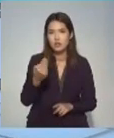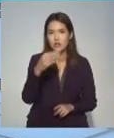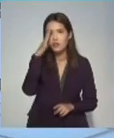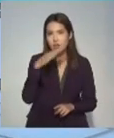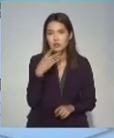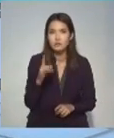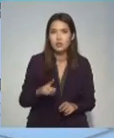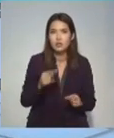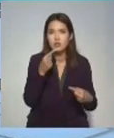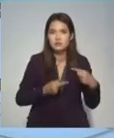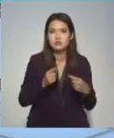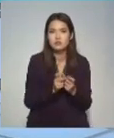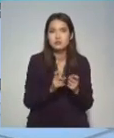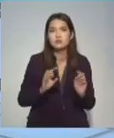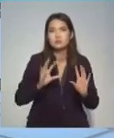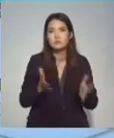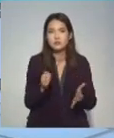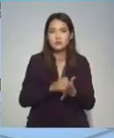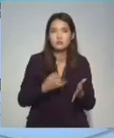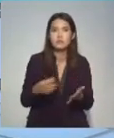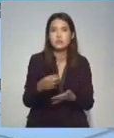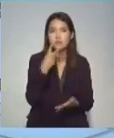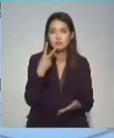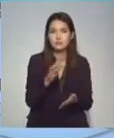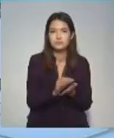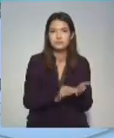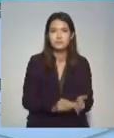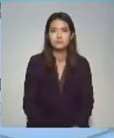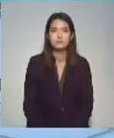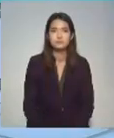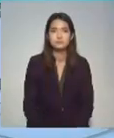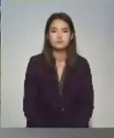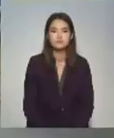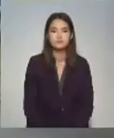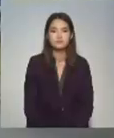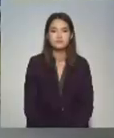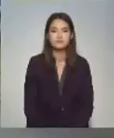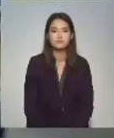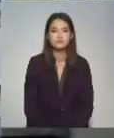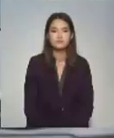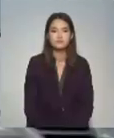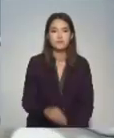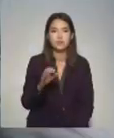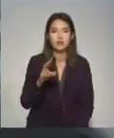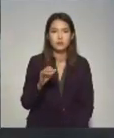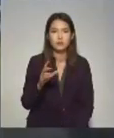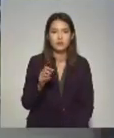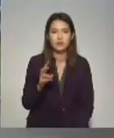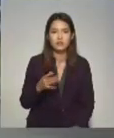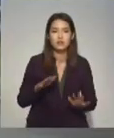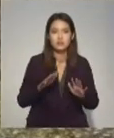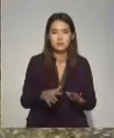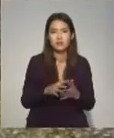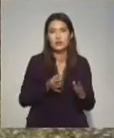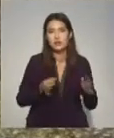арасындағы жанжалға не себеп? Аймақтағы тілшіміз Абзал Құрманкин толығырақ айтады. Явленкадағы жантүршігерлік оқиға